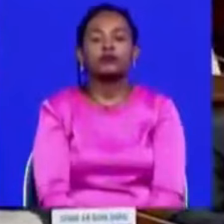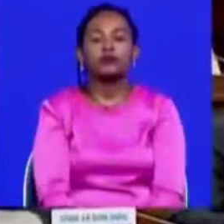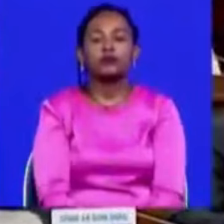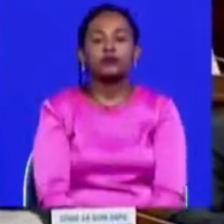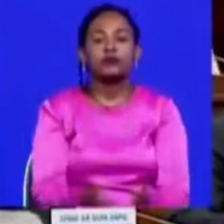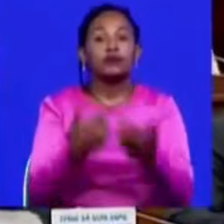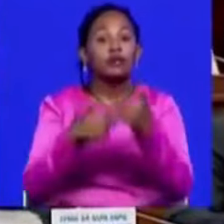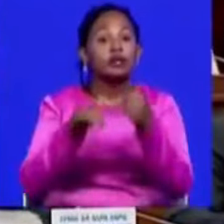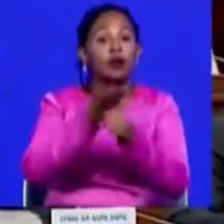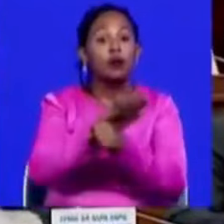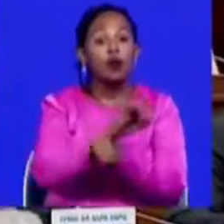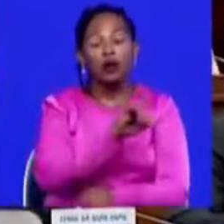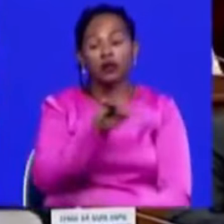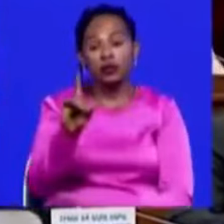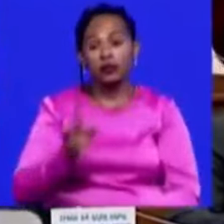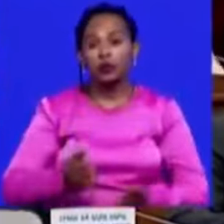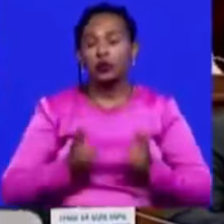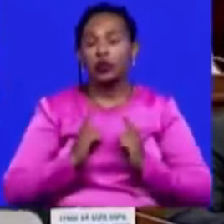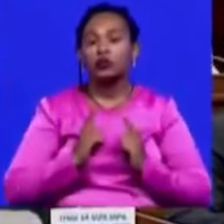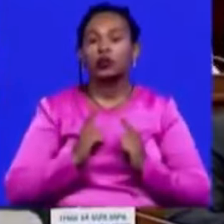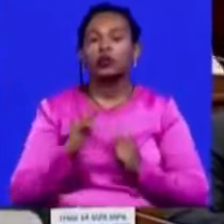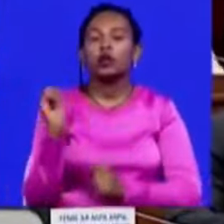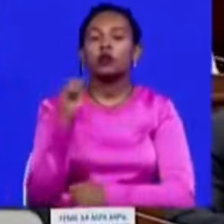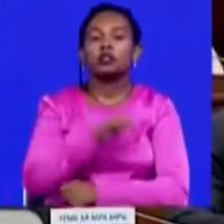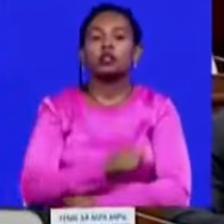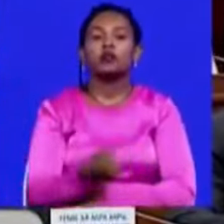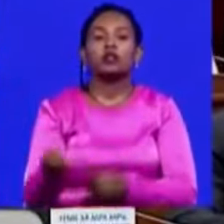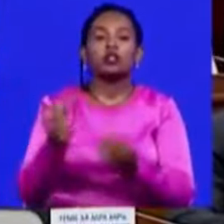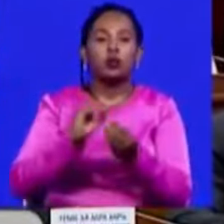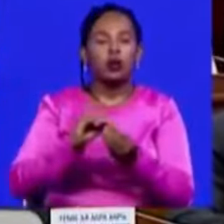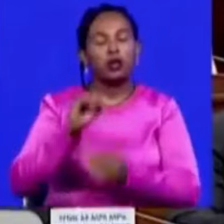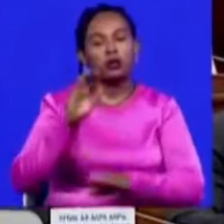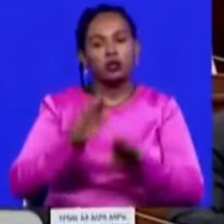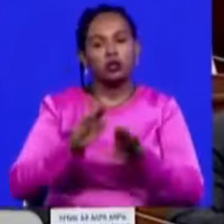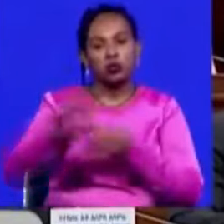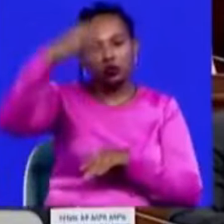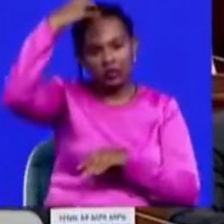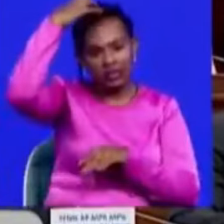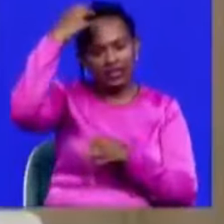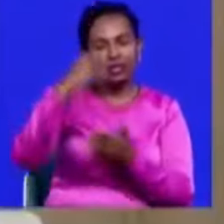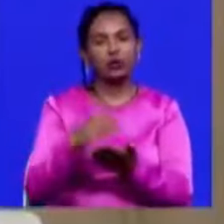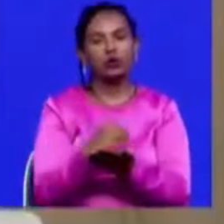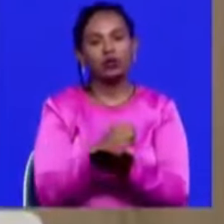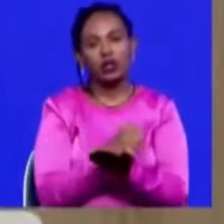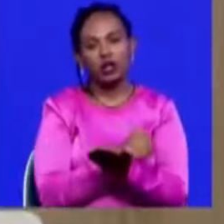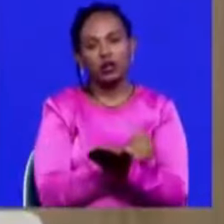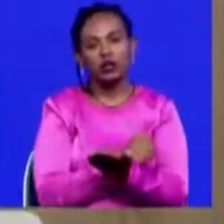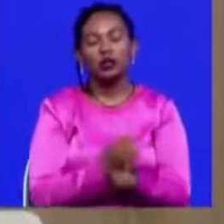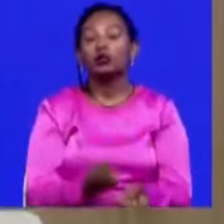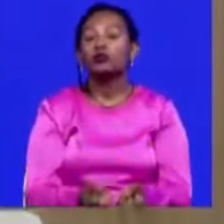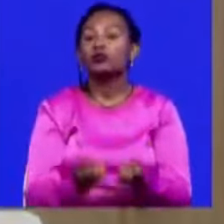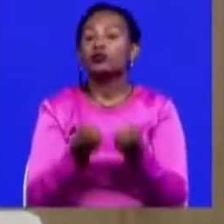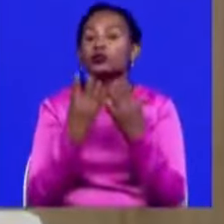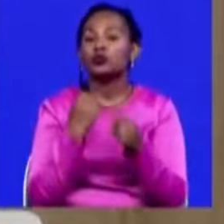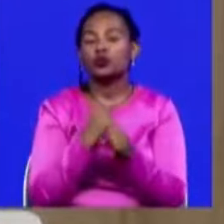በዚህ የሚያበቃ አይደለም። ሕይወታቸውን ለማሻሻል ተጨማሪ እርምጃዎች መንግስት ይወስዳል። ብዙ